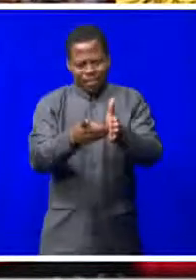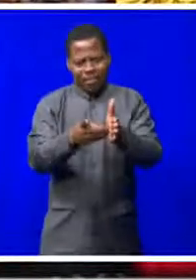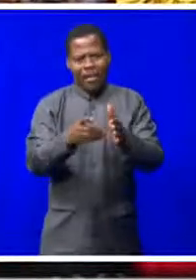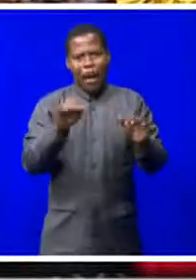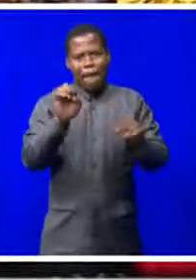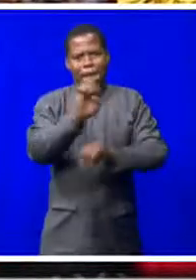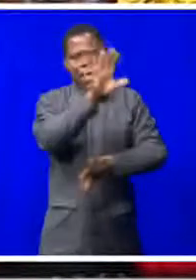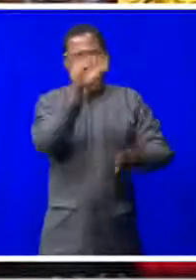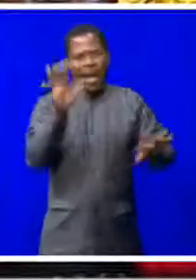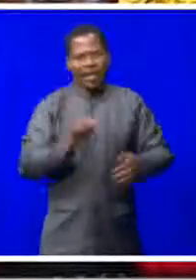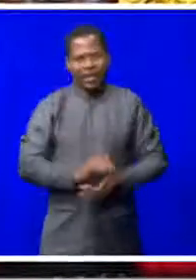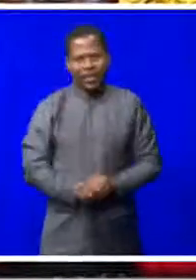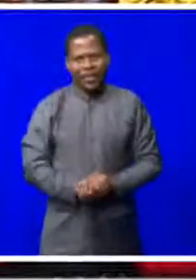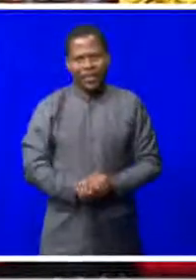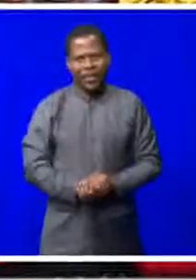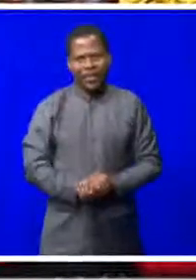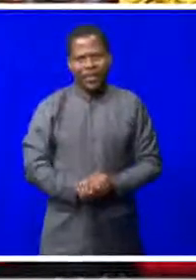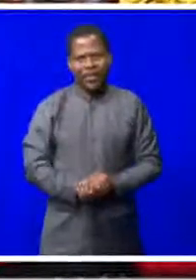Eswana.